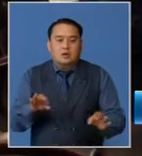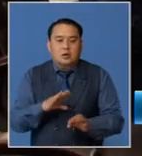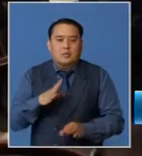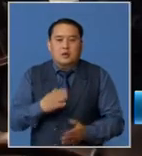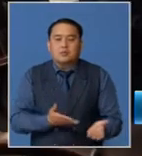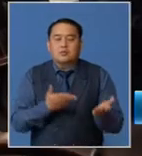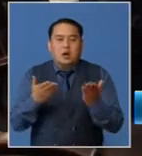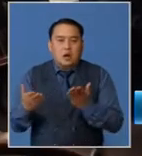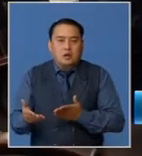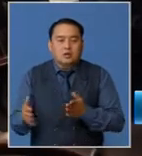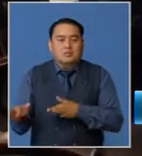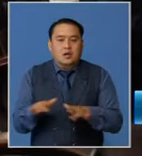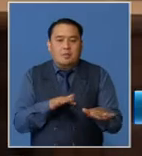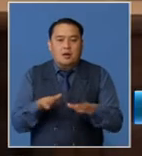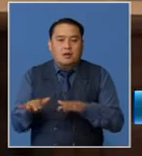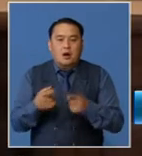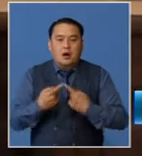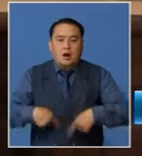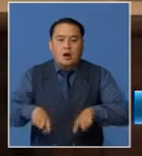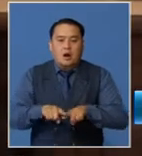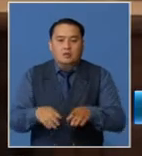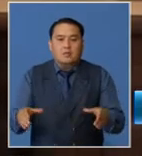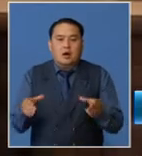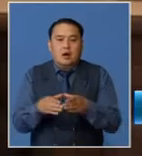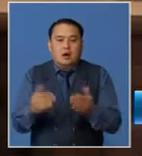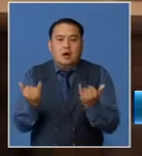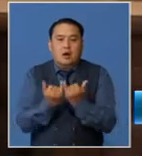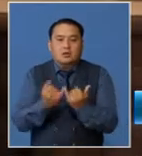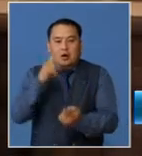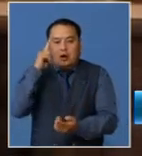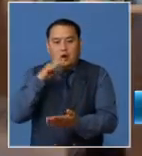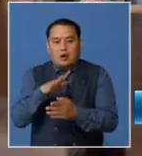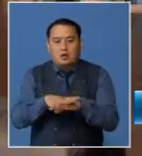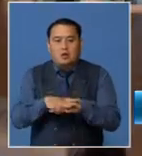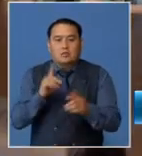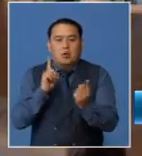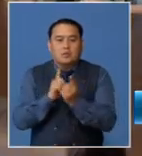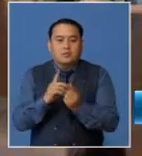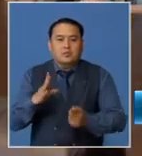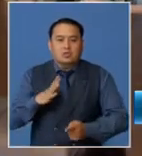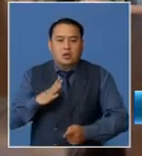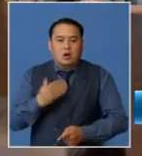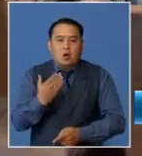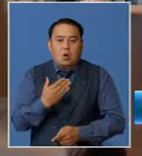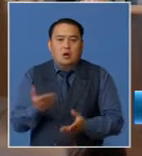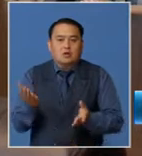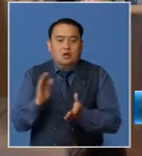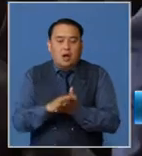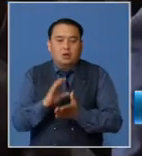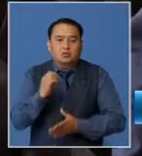были приглашены на мероприятие, организованное ассамблеей. Гостей принял аким Алматинской области Амандык Баталов. Он ознакомил